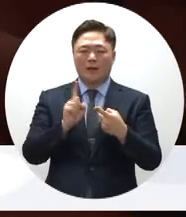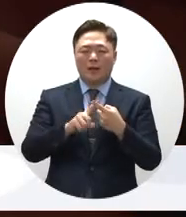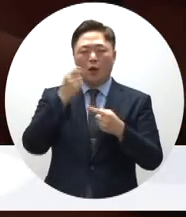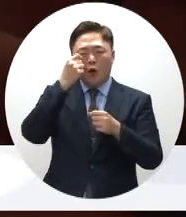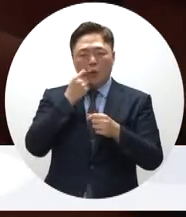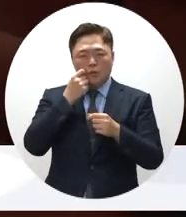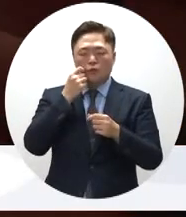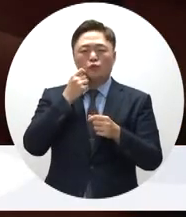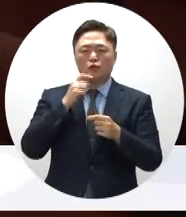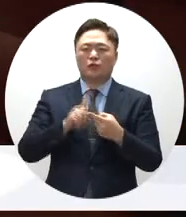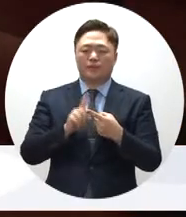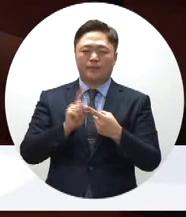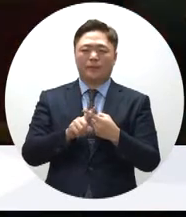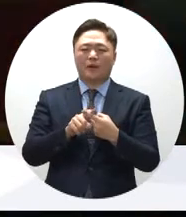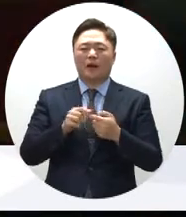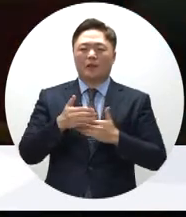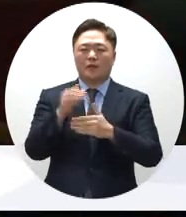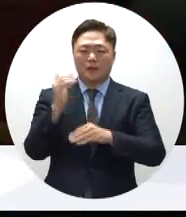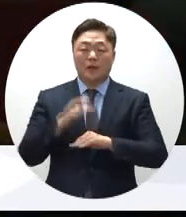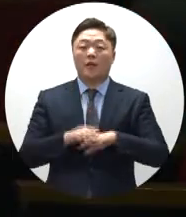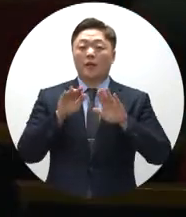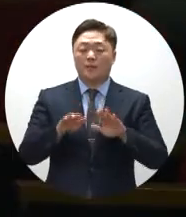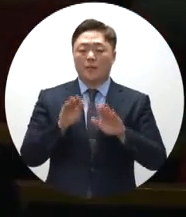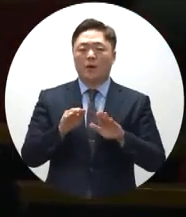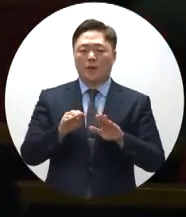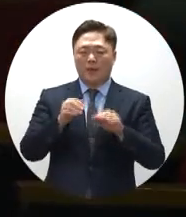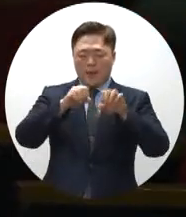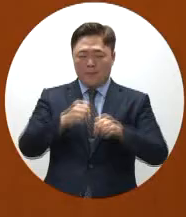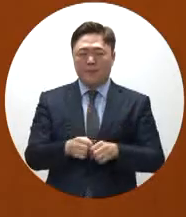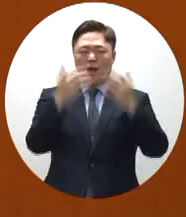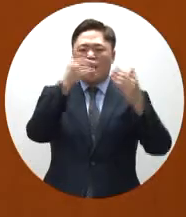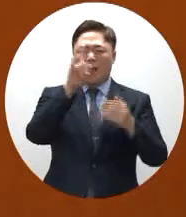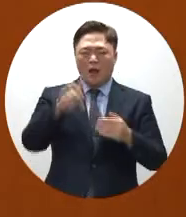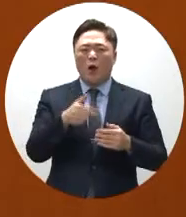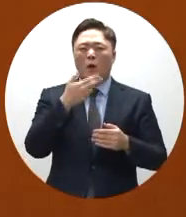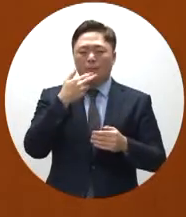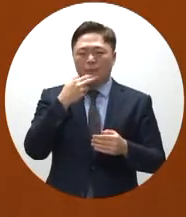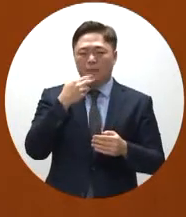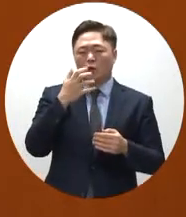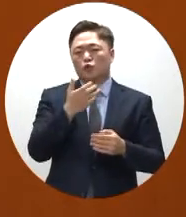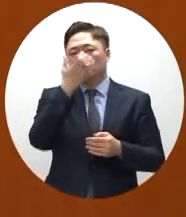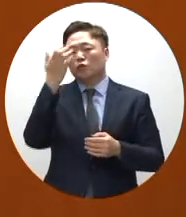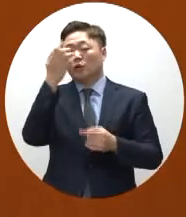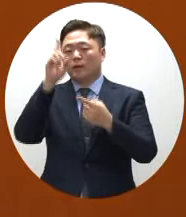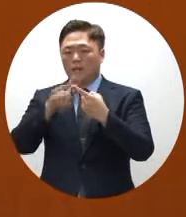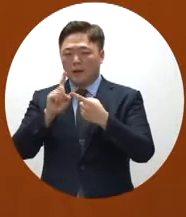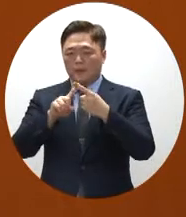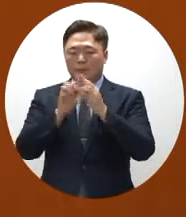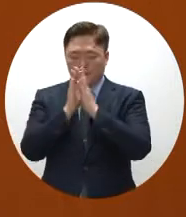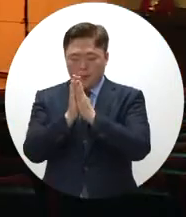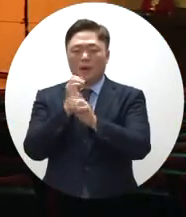주제로 진행됐습니다. 2020 합천 비핵 평화대회는 원폭에 희생당한 희생 영령들의 넋을